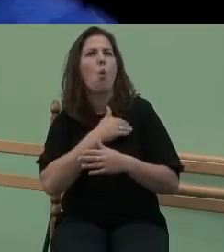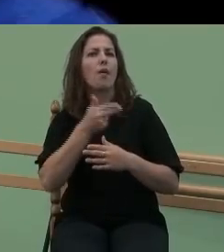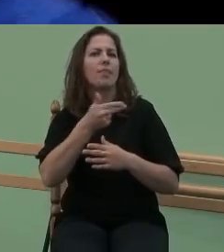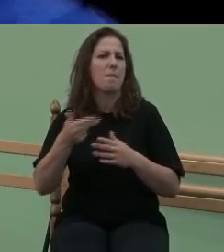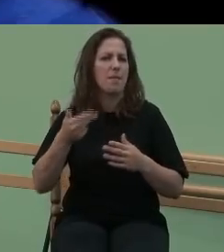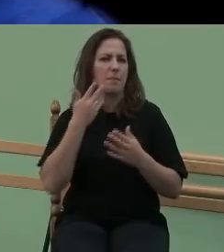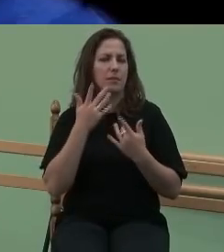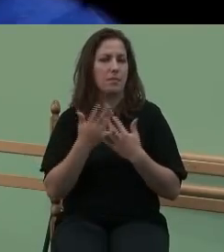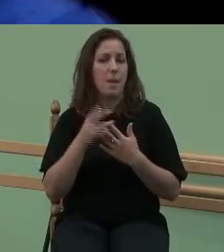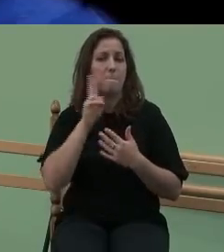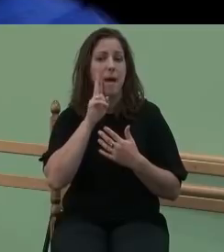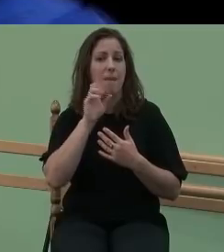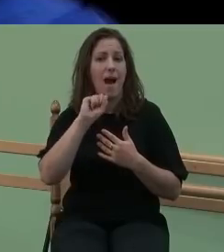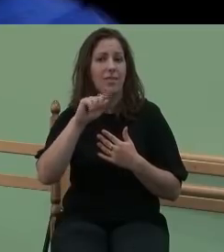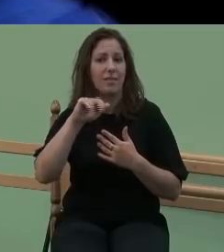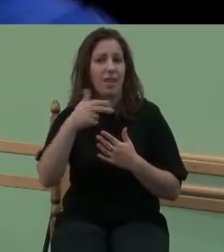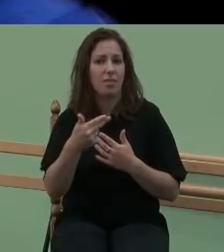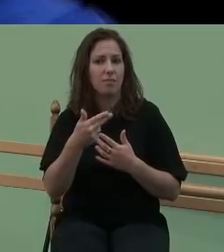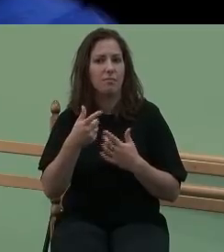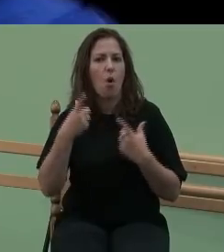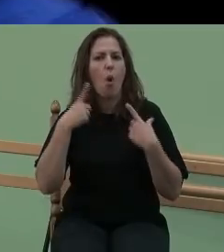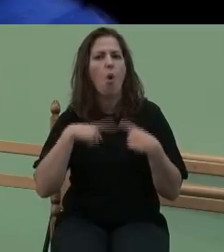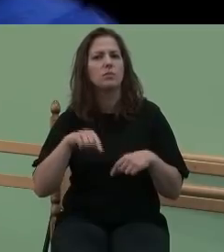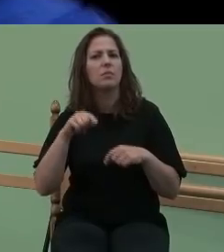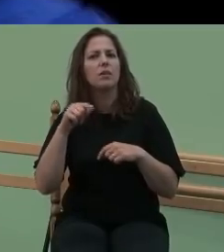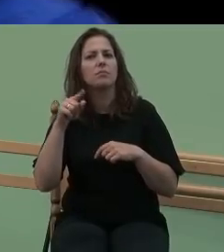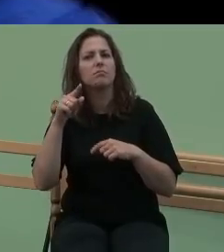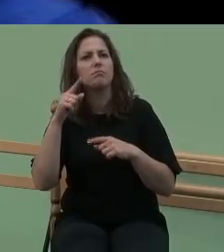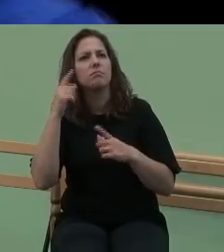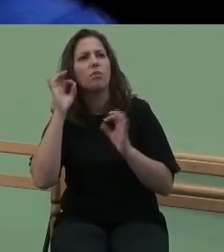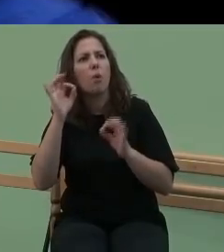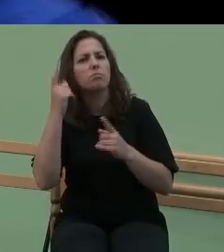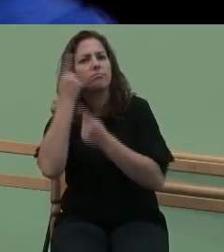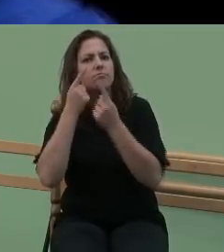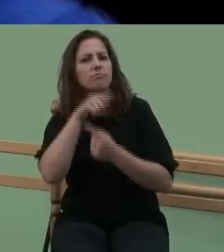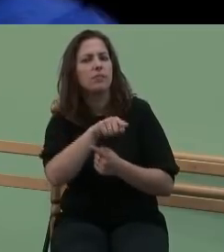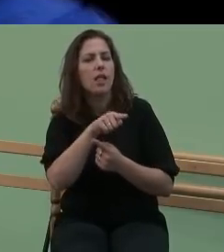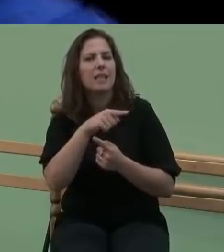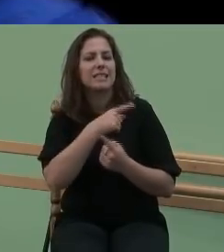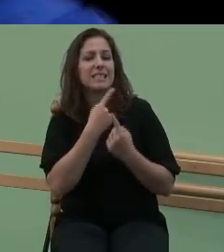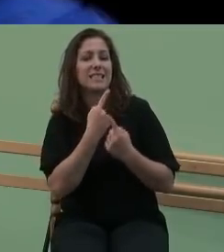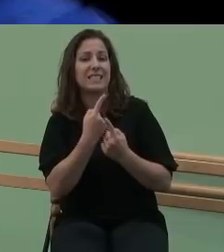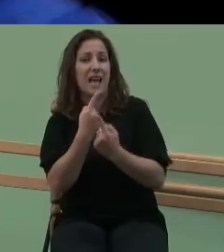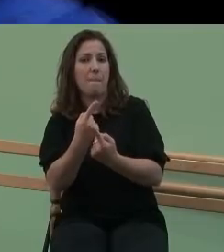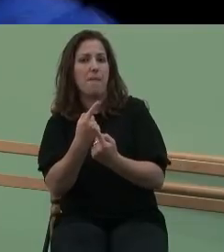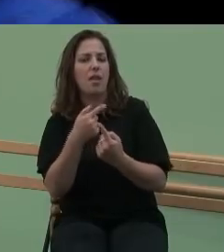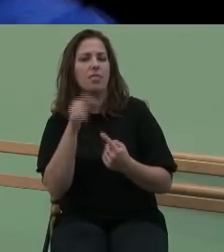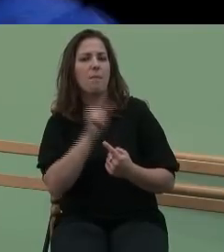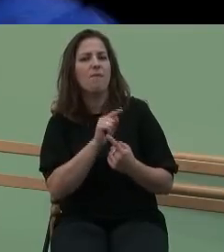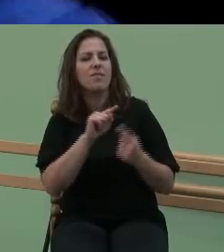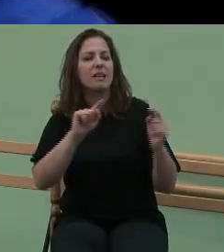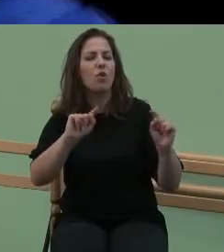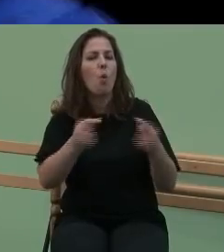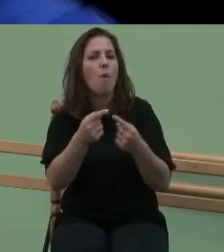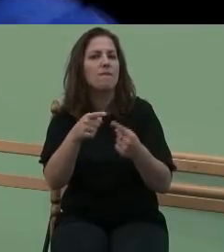jeżeli mama Adriana nie jest osobą jest osobą obiektywną, sama nie powinna rozstrzygać sporu, w